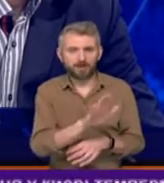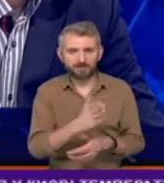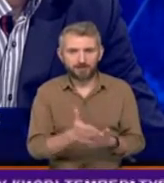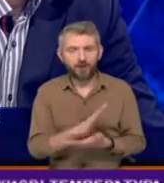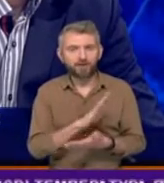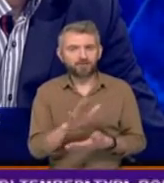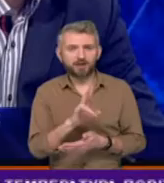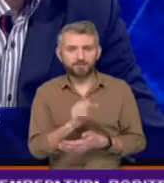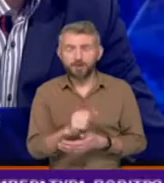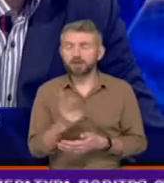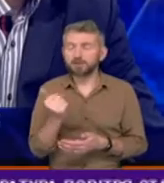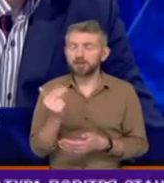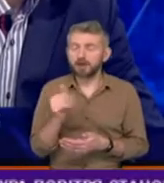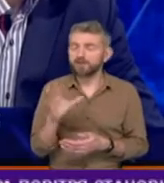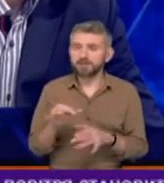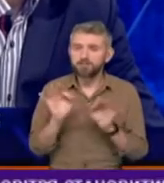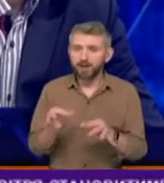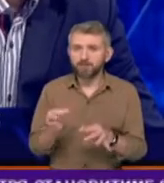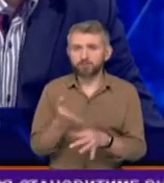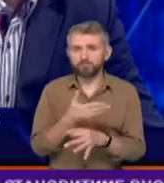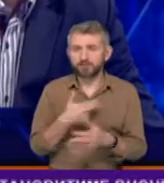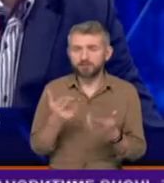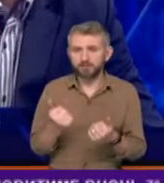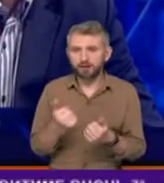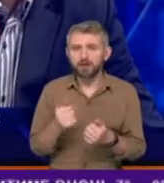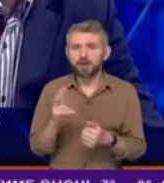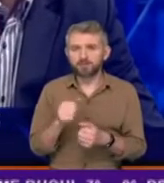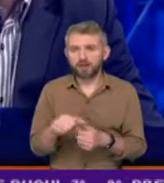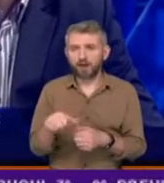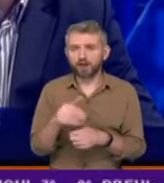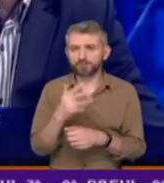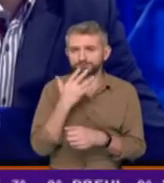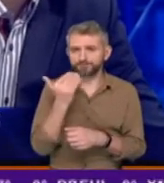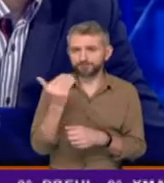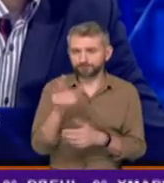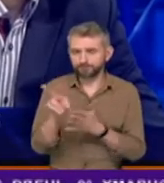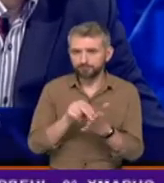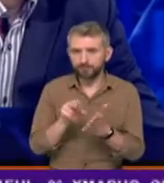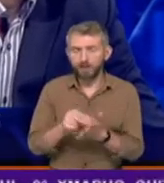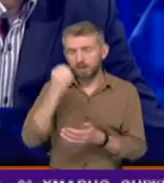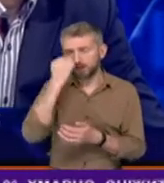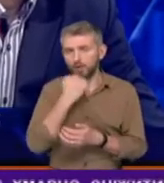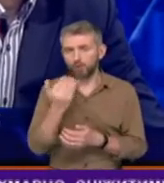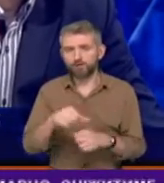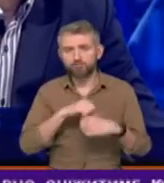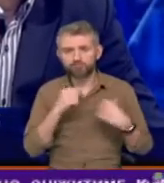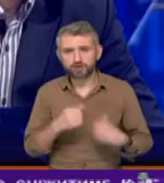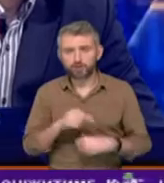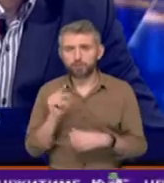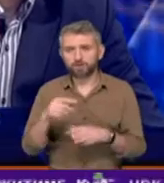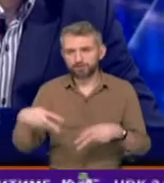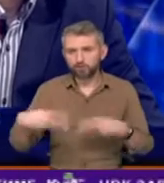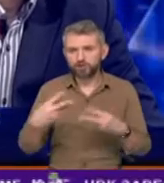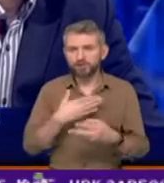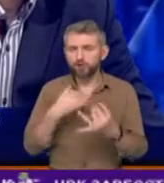не... Все правильно. На демократії, абсолютно точно. Пані Ірино, я дякую вам щиро, що ви підключилися до